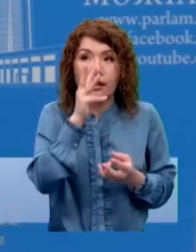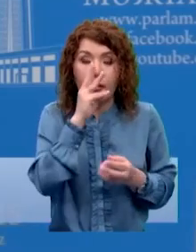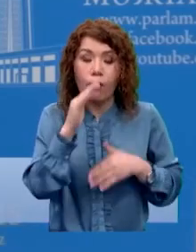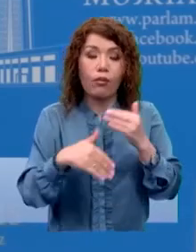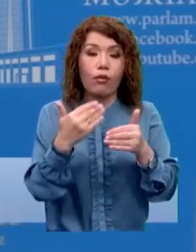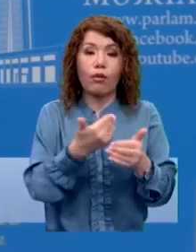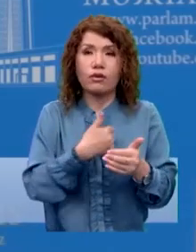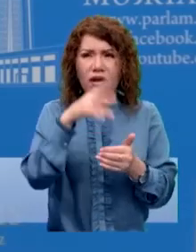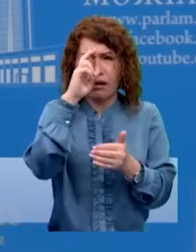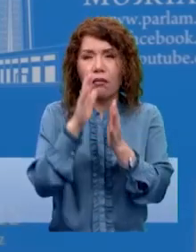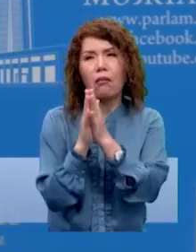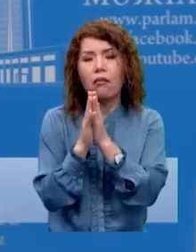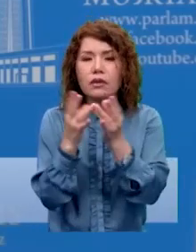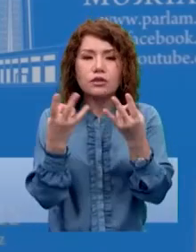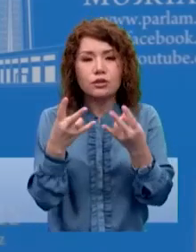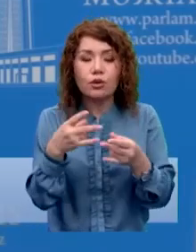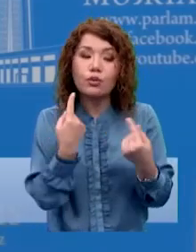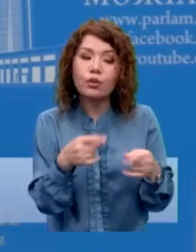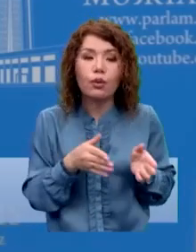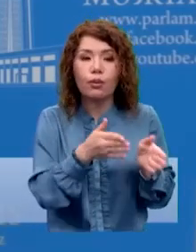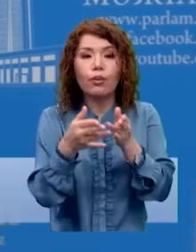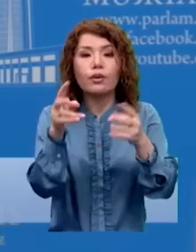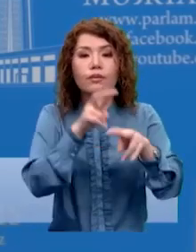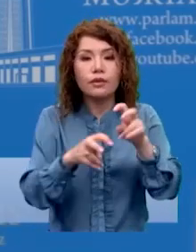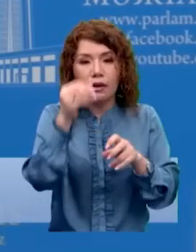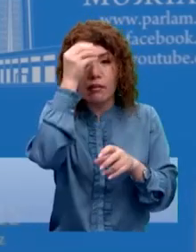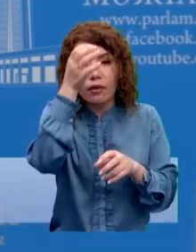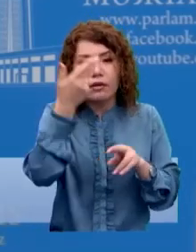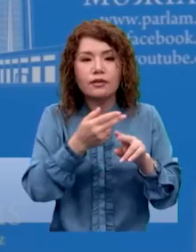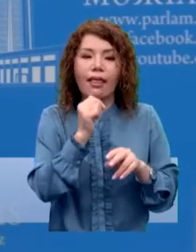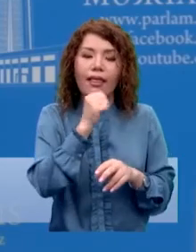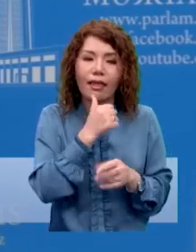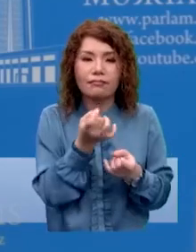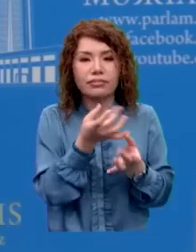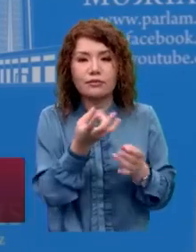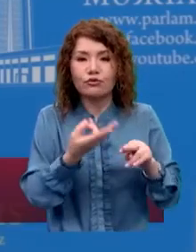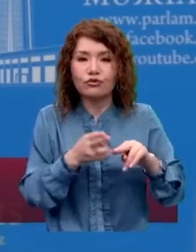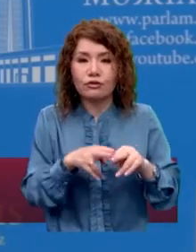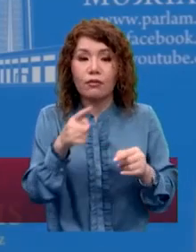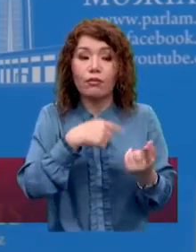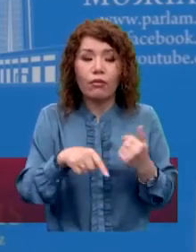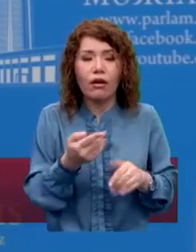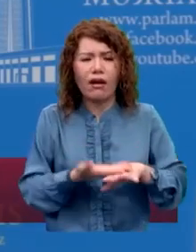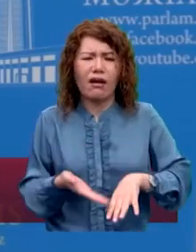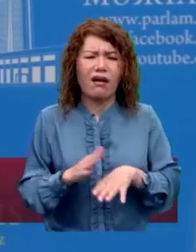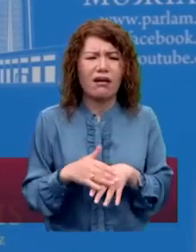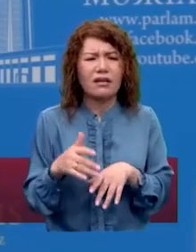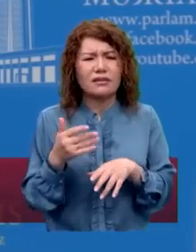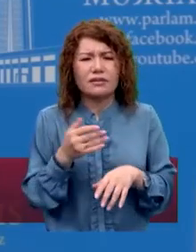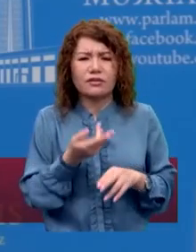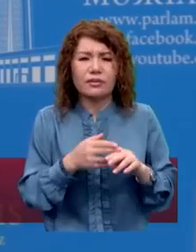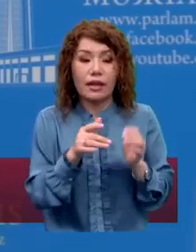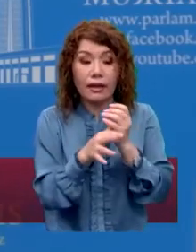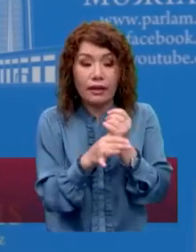адам үкіметке қарамай-ақ оның жолдарын табады. Ол үшін білімін жетілдіріп, жалқаулықтан арылу керек. Бізде көбісі ауыр жұмыстан қашады. Мысалға,